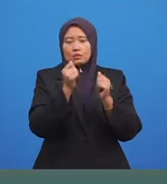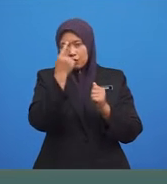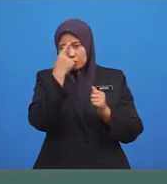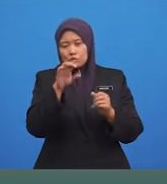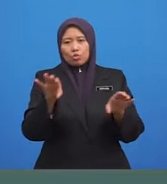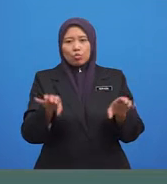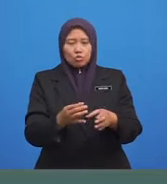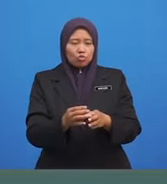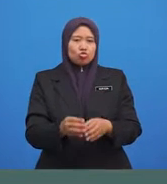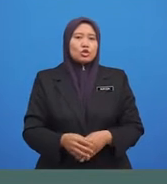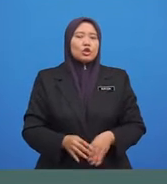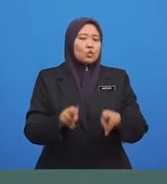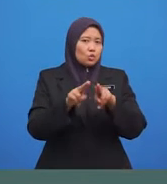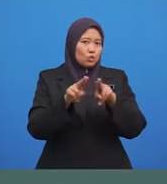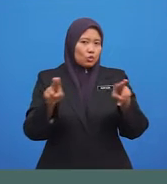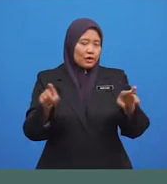panjang.